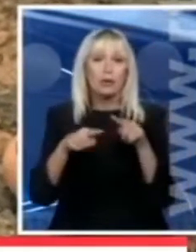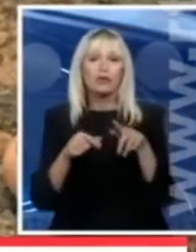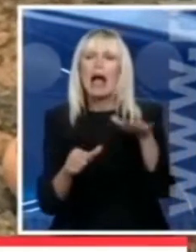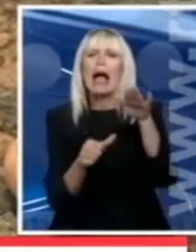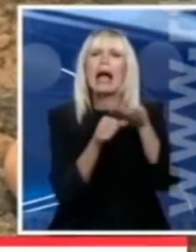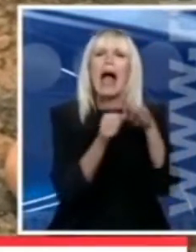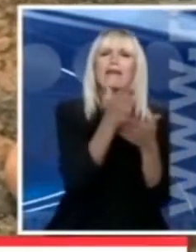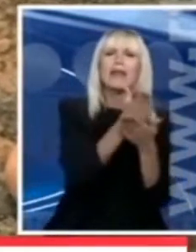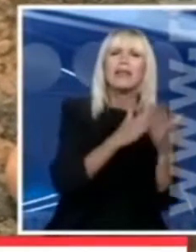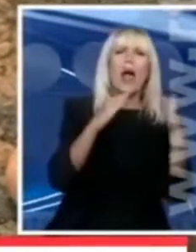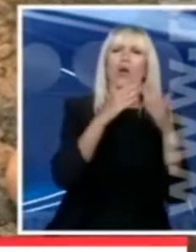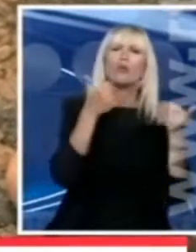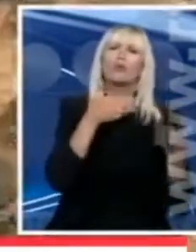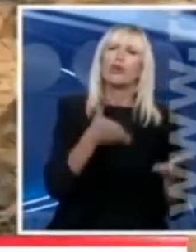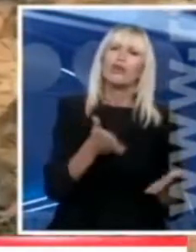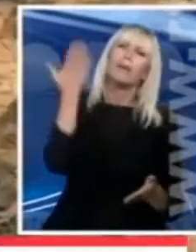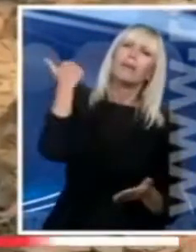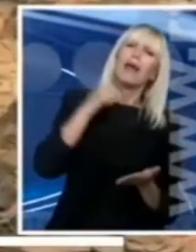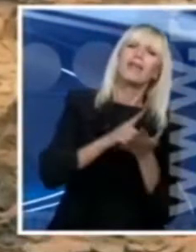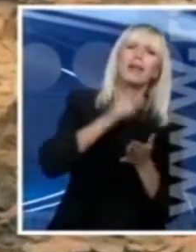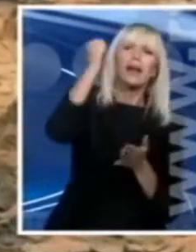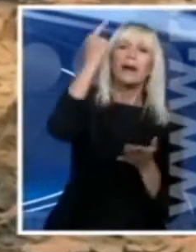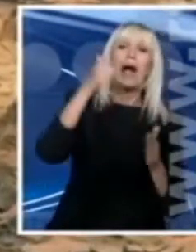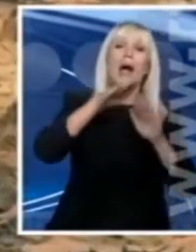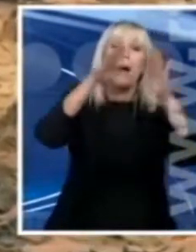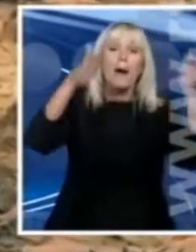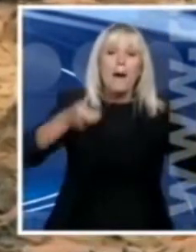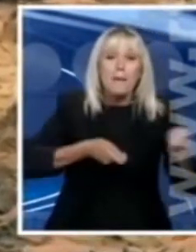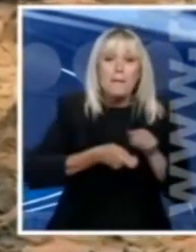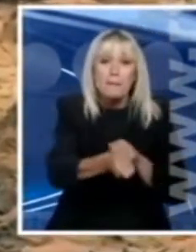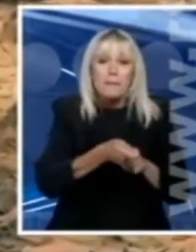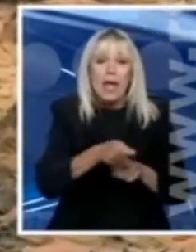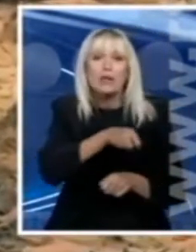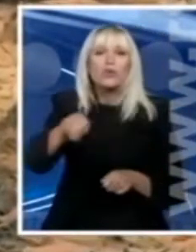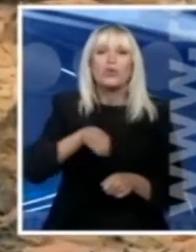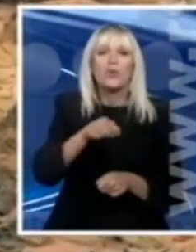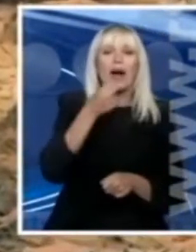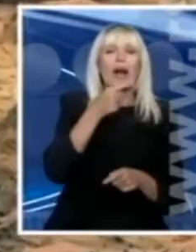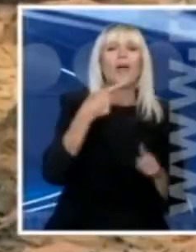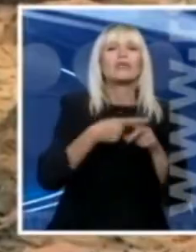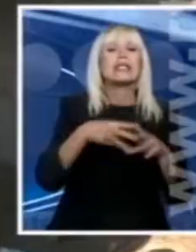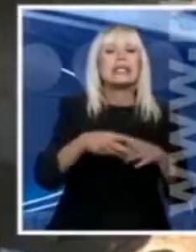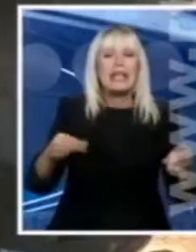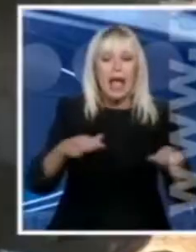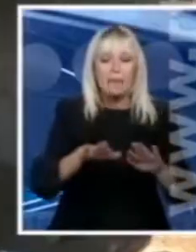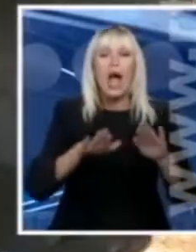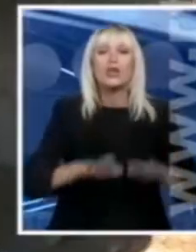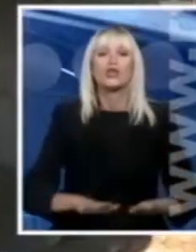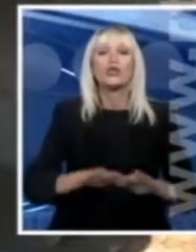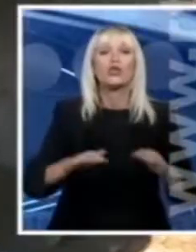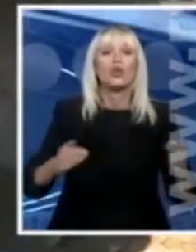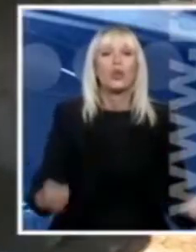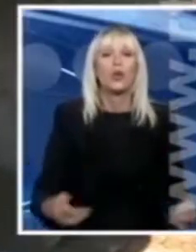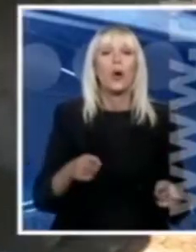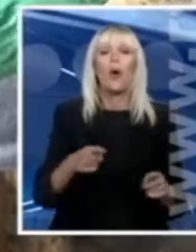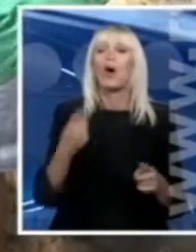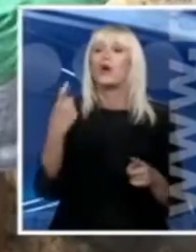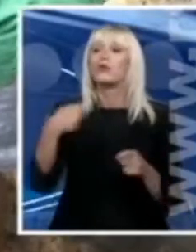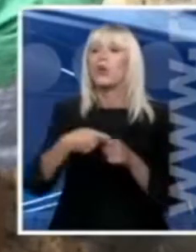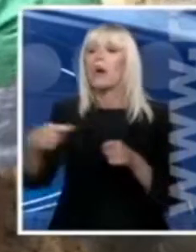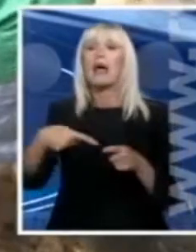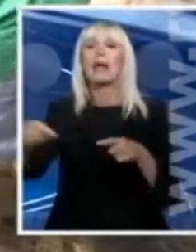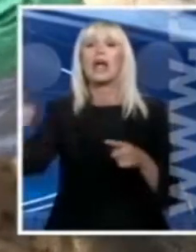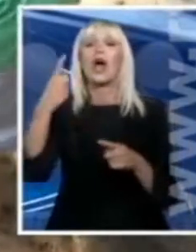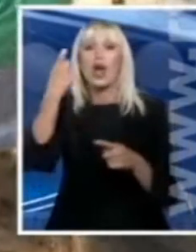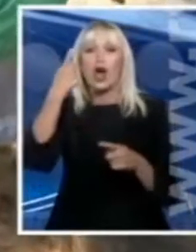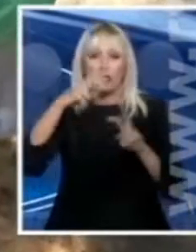u kućama iz tog doba zauzimaju peći za pripremu hrane i zemljani stočići. Nekoliko stotina metara dalje arheolozi rade na još